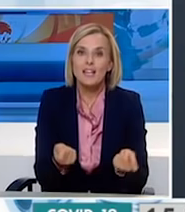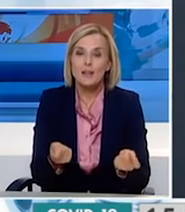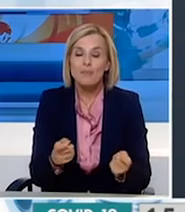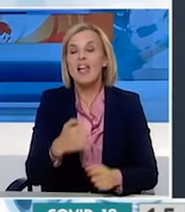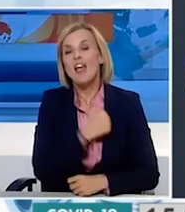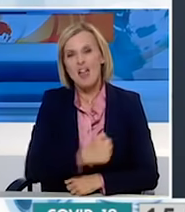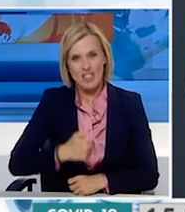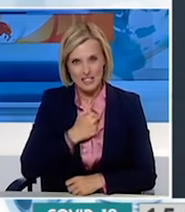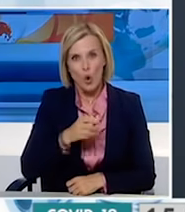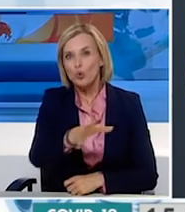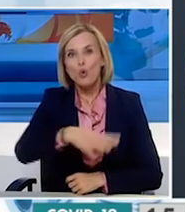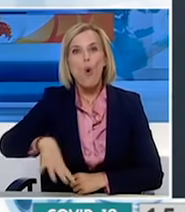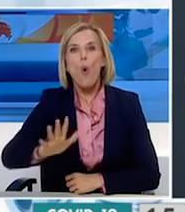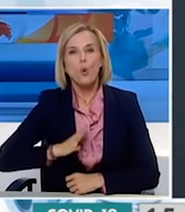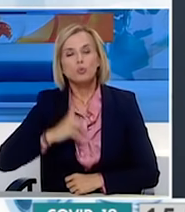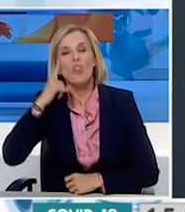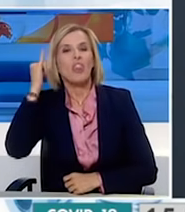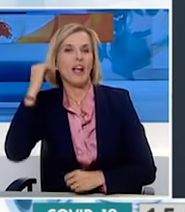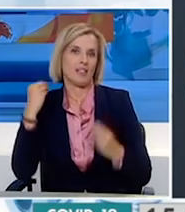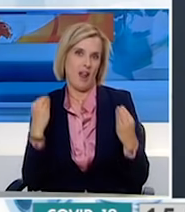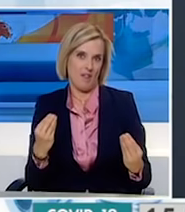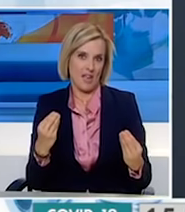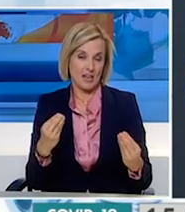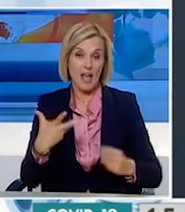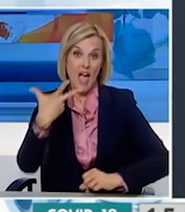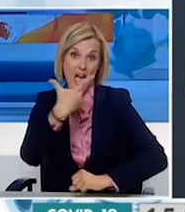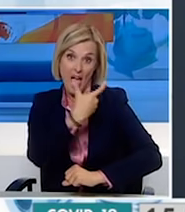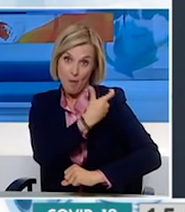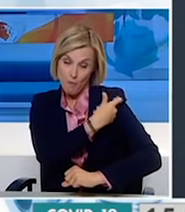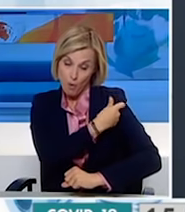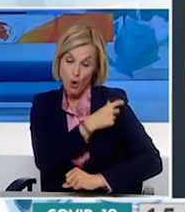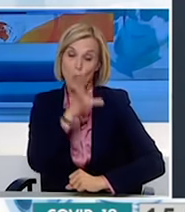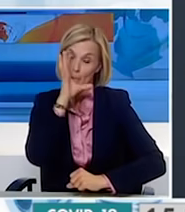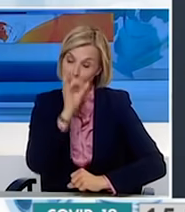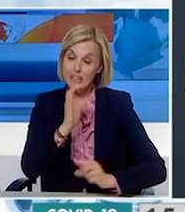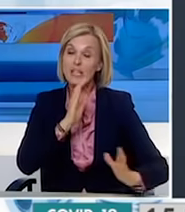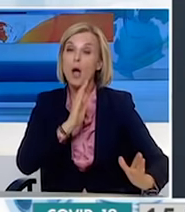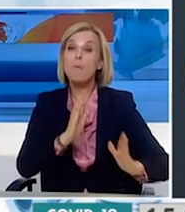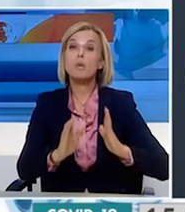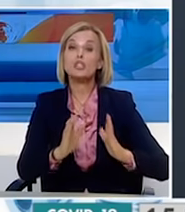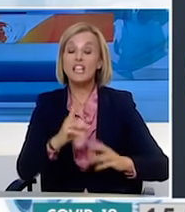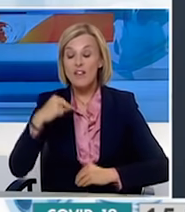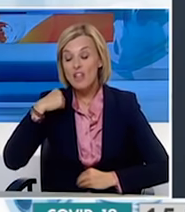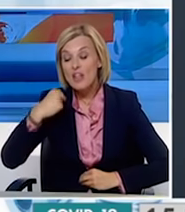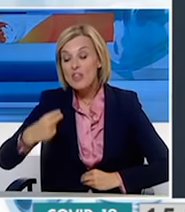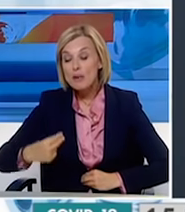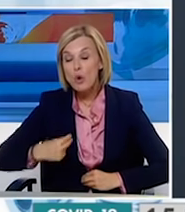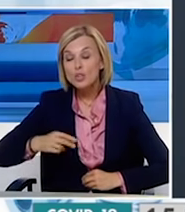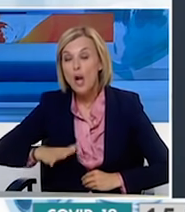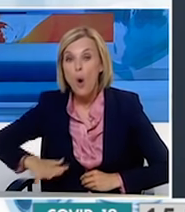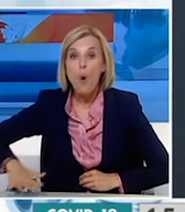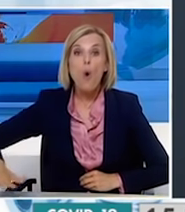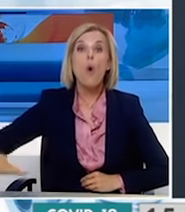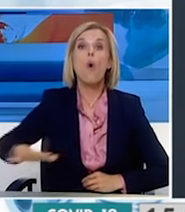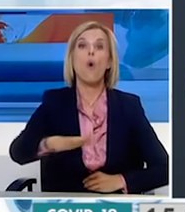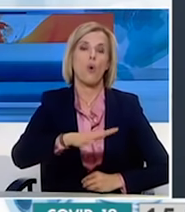αυτό και το θεωρεί αποτυχία. Το εμβόλιο, σαν μαζικό μέτρο προστασίας δημόσιας υγείας, αναδεικνύεται όχι μόνο λόγω γρίπης, αλλά